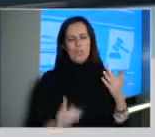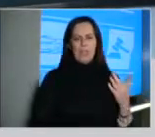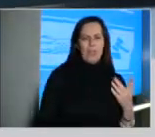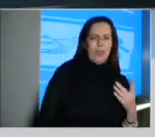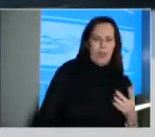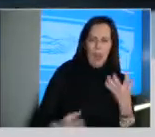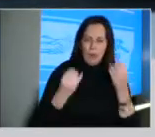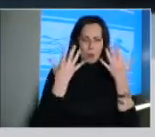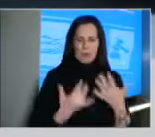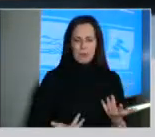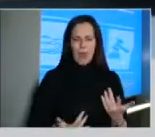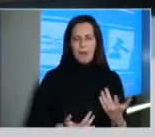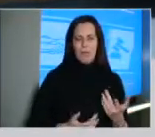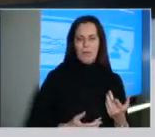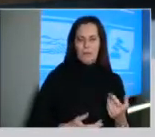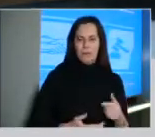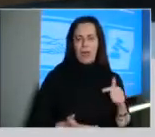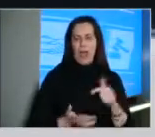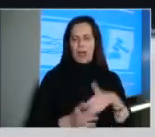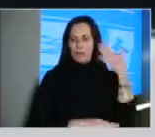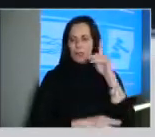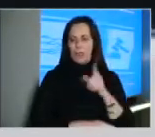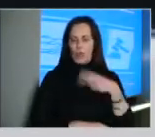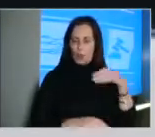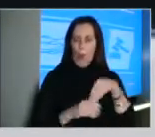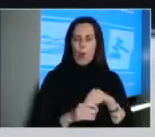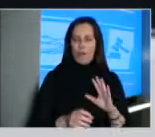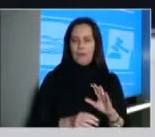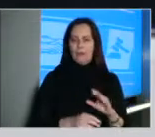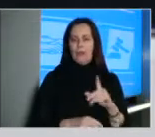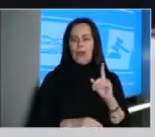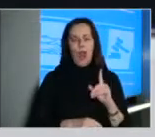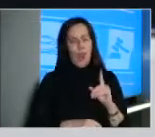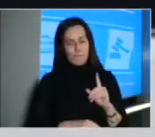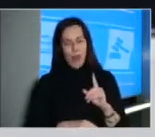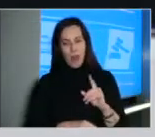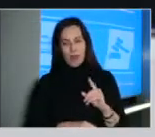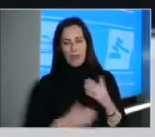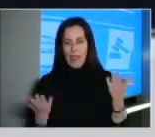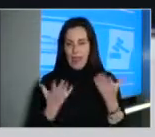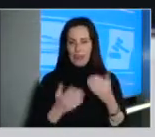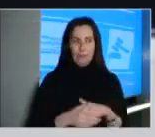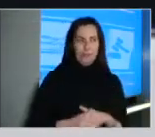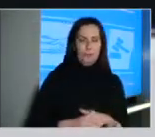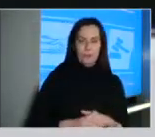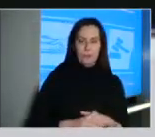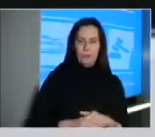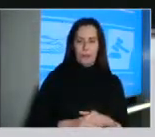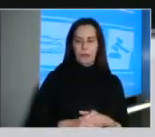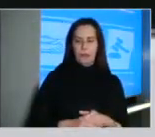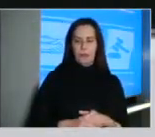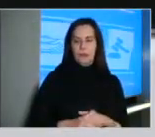המון מספרים ו... נכון. ולא מתחבר. ולכן המדינה צריכה להיות מעורבת נכון. בעניין. להקלין איך, אולי. איך, איך, כן, איך. כן. ואני אומר,